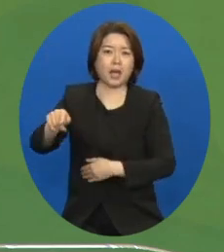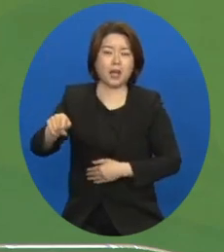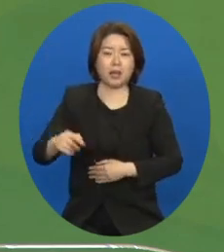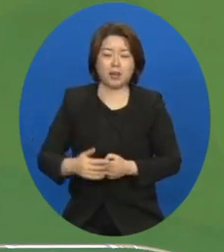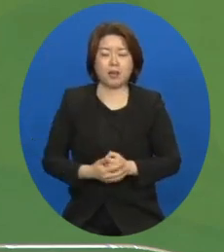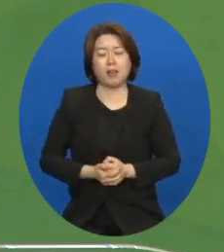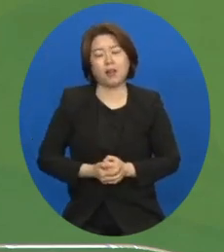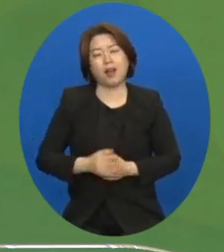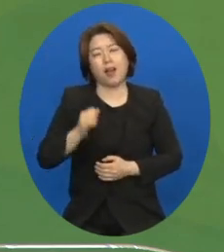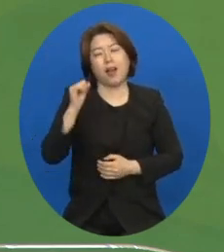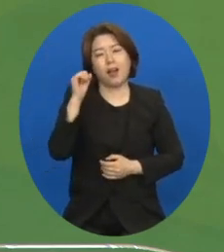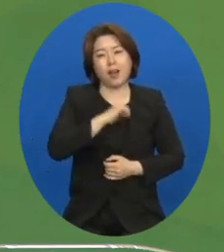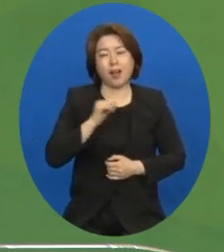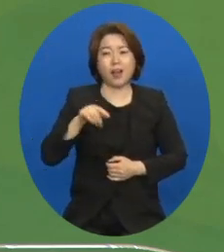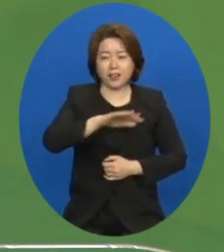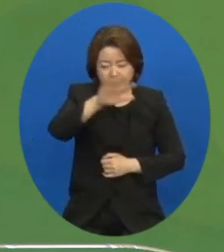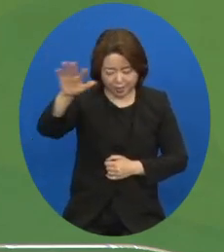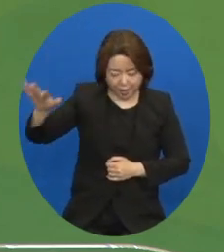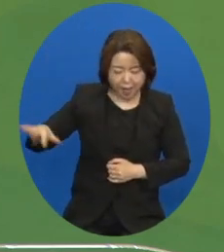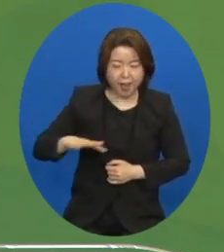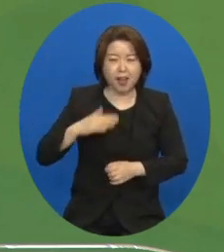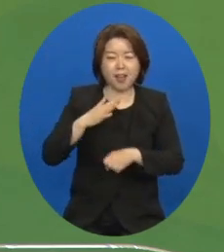이건 하나님의 역사죠.